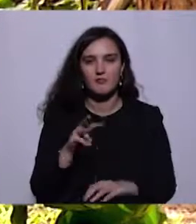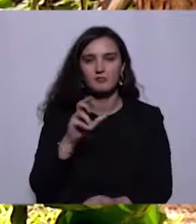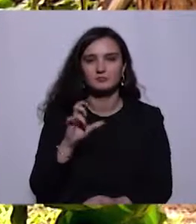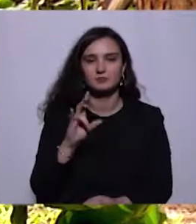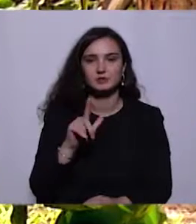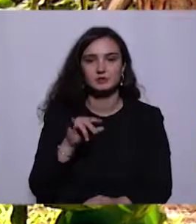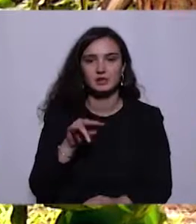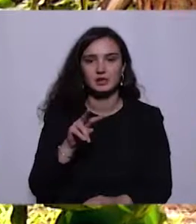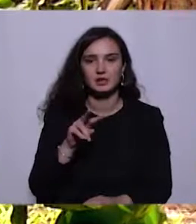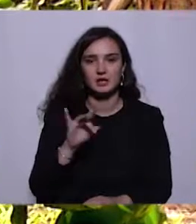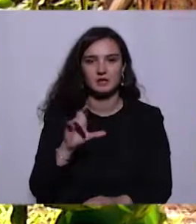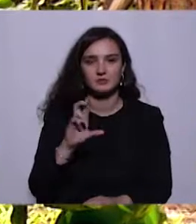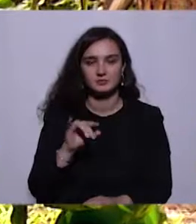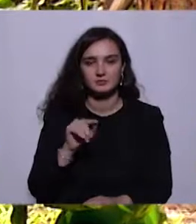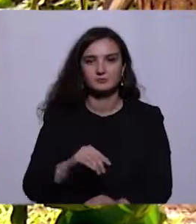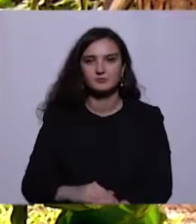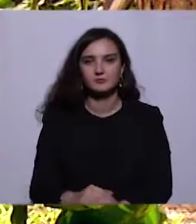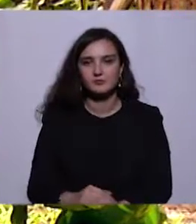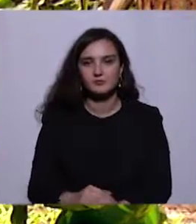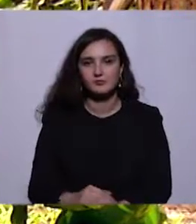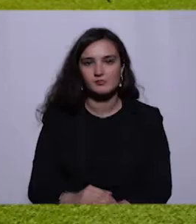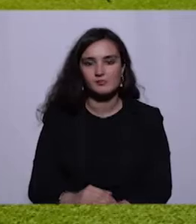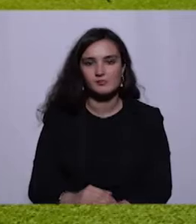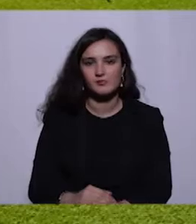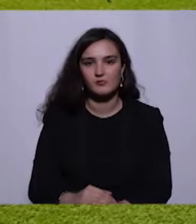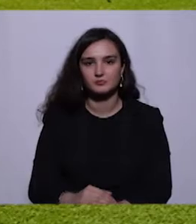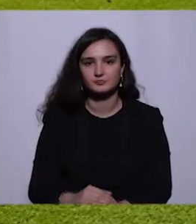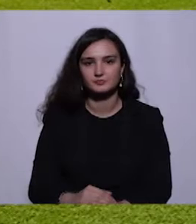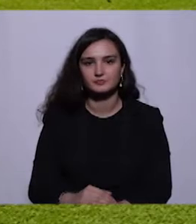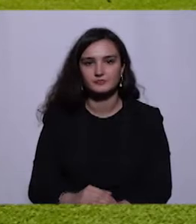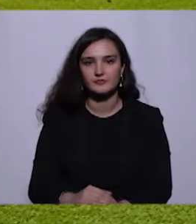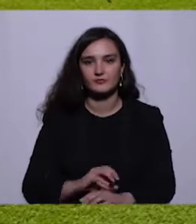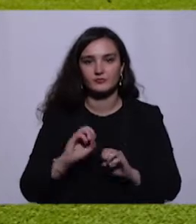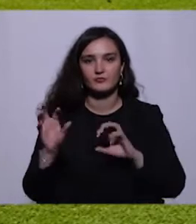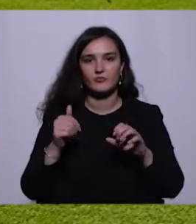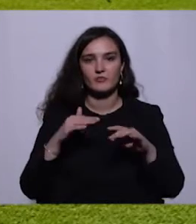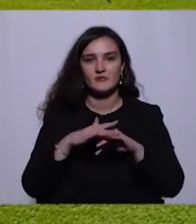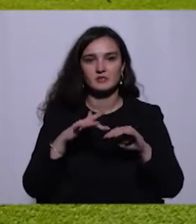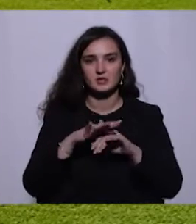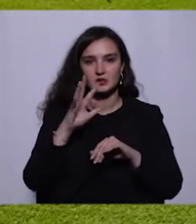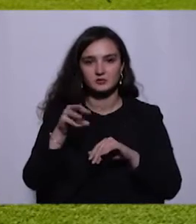მენჰირები. მენჰირები მიმოპნეულია როგორც ავსტრიაში,